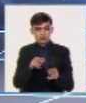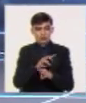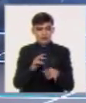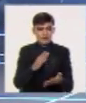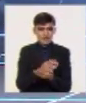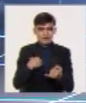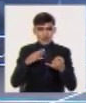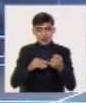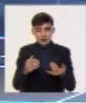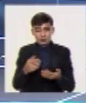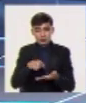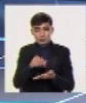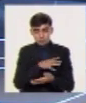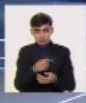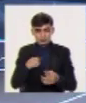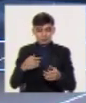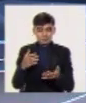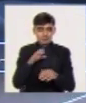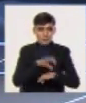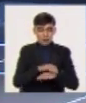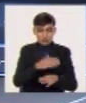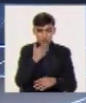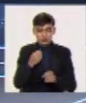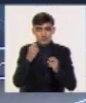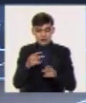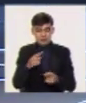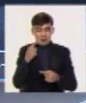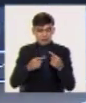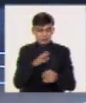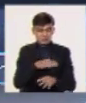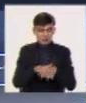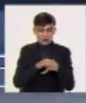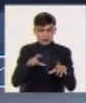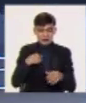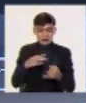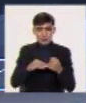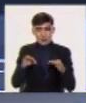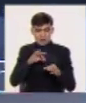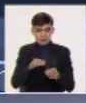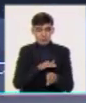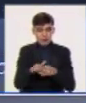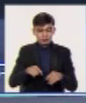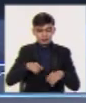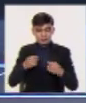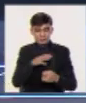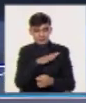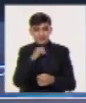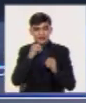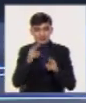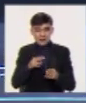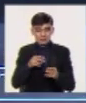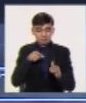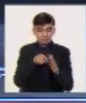алғанымызды дәлелдей алмай дал болдық деген жұртшылық жерді толықтай рәсімдеп беремін деген кооператив төрайымына ешқандай құзырлы органның